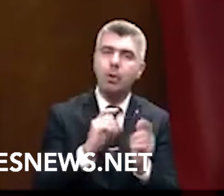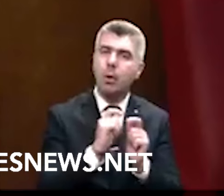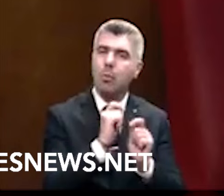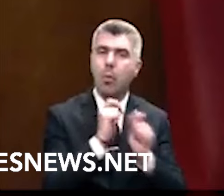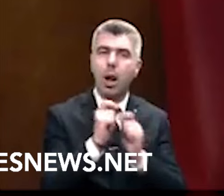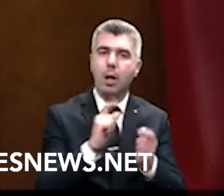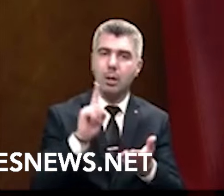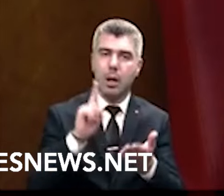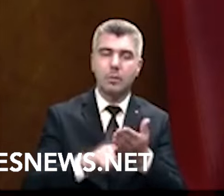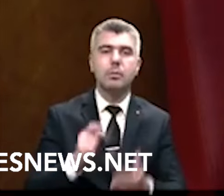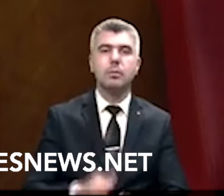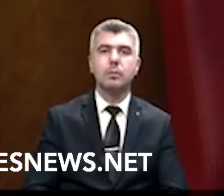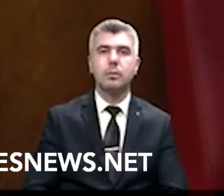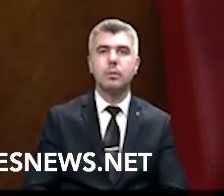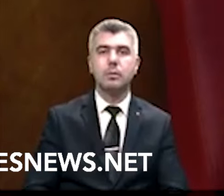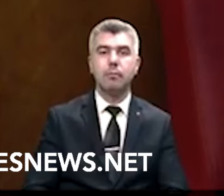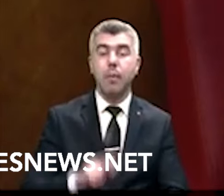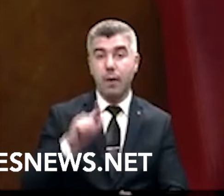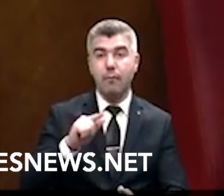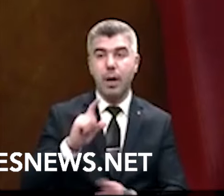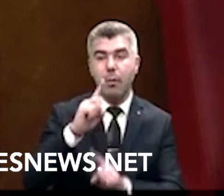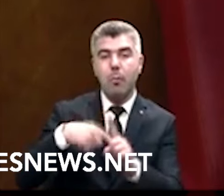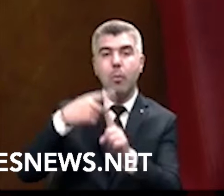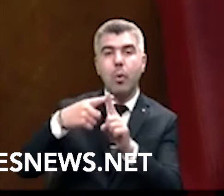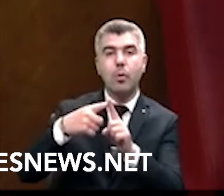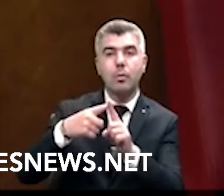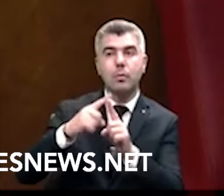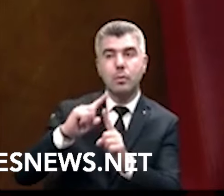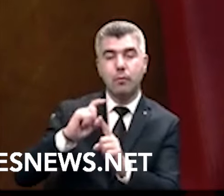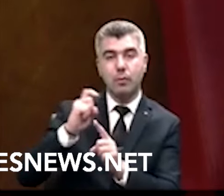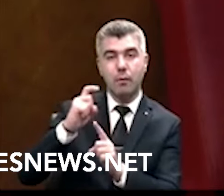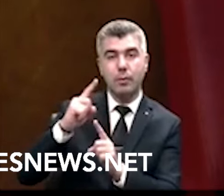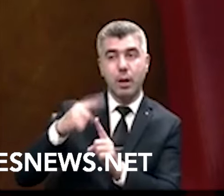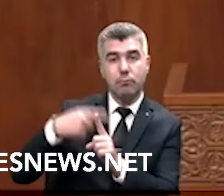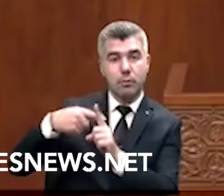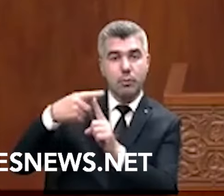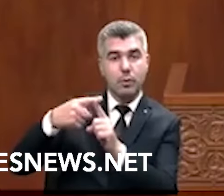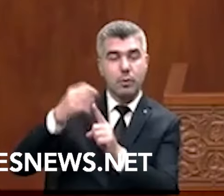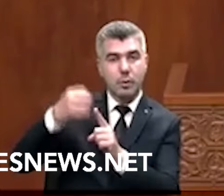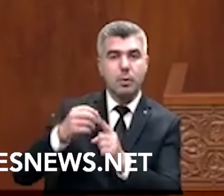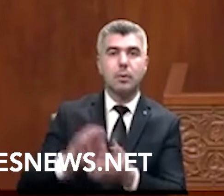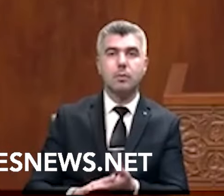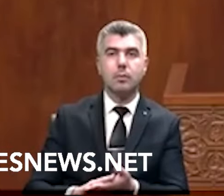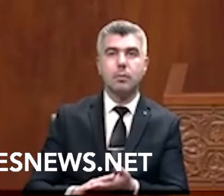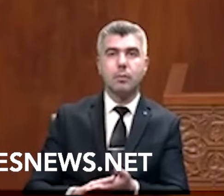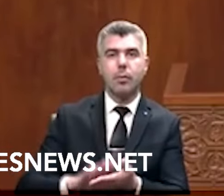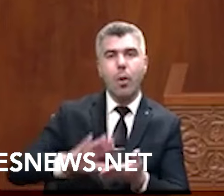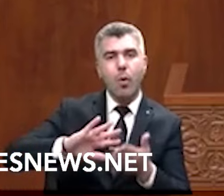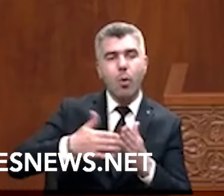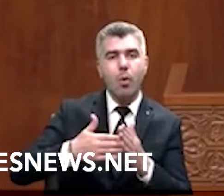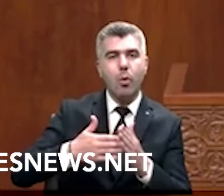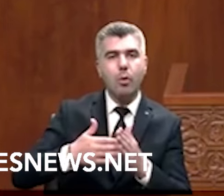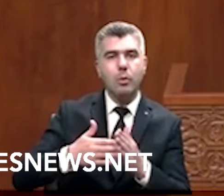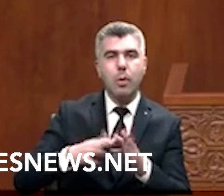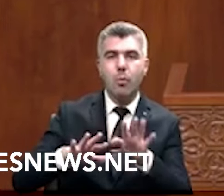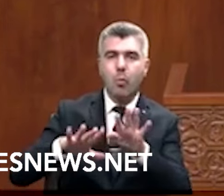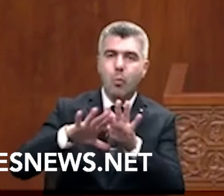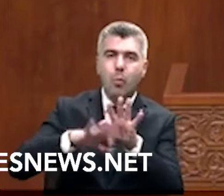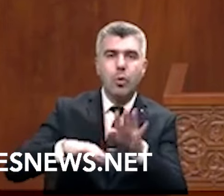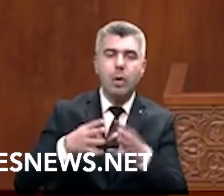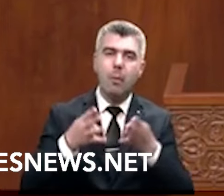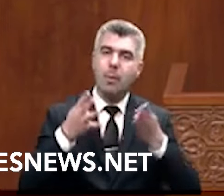محدده وارتباطا بالزياده الاستثنائيه المقرره في الاجور والتي تلقها كل فئات المجتمع